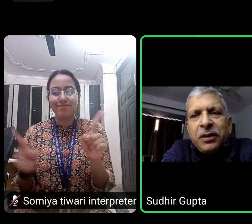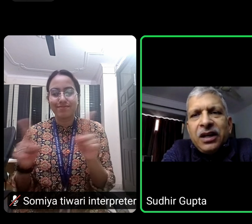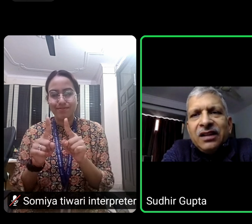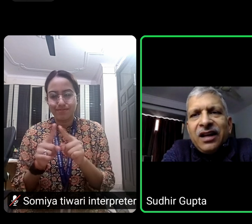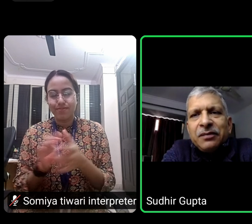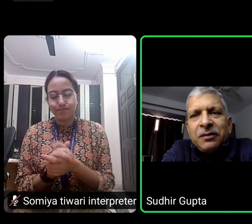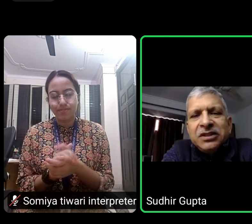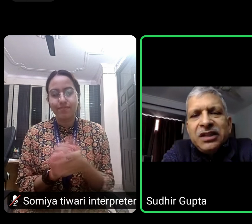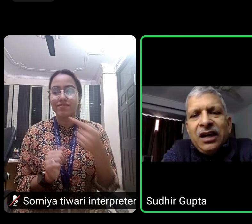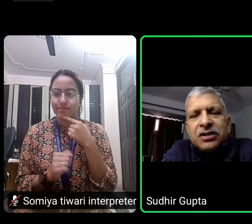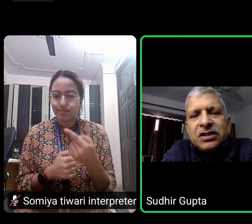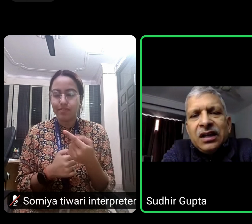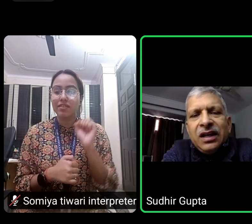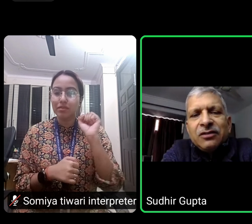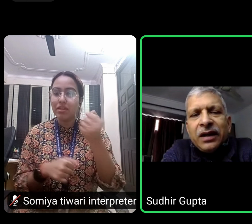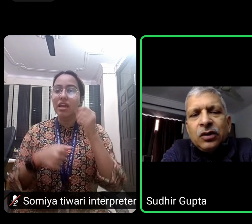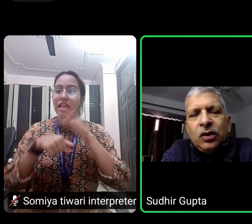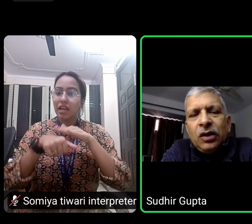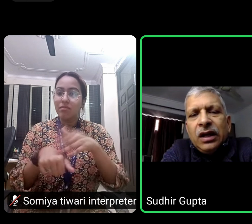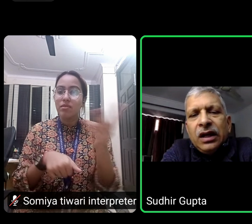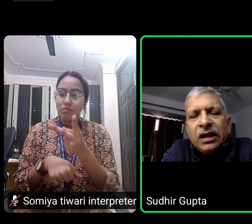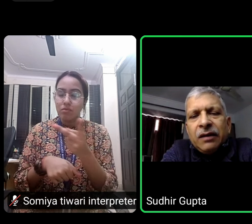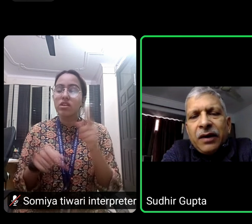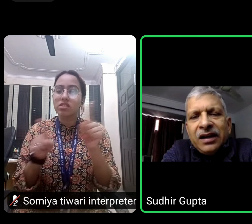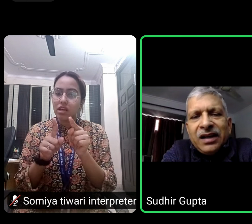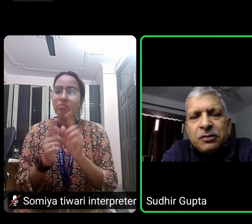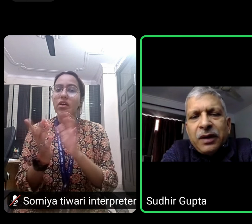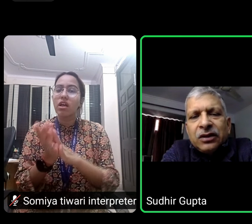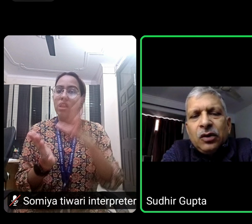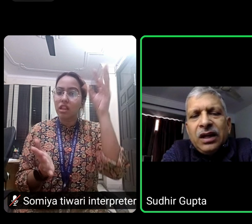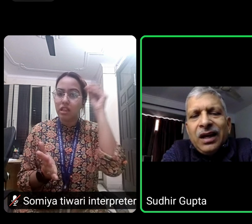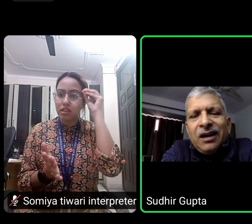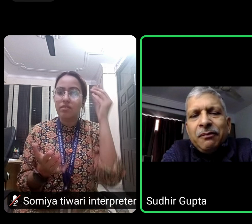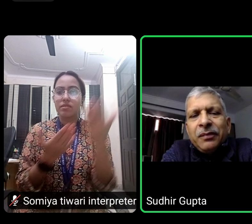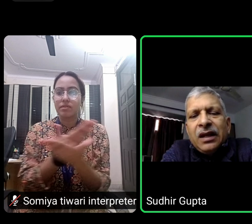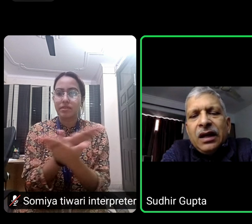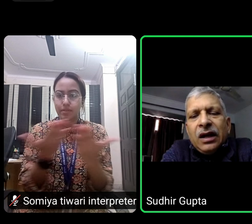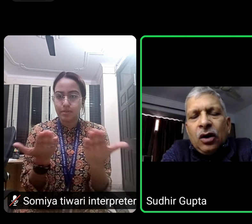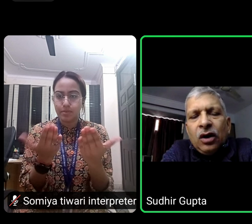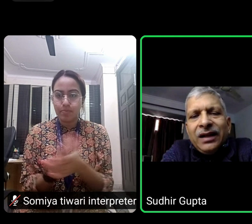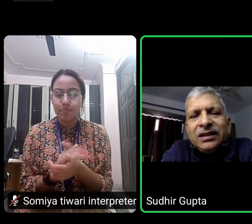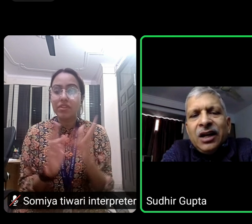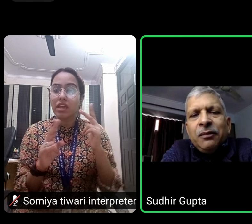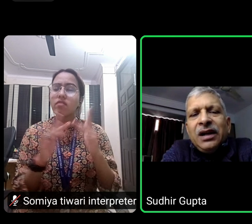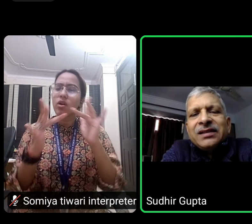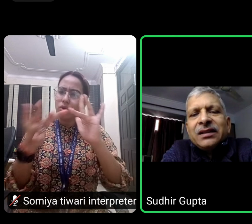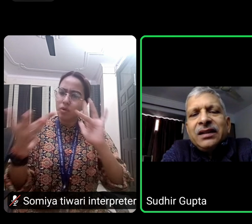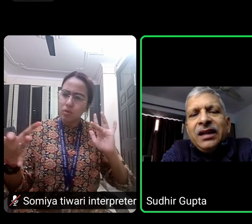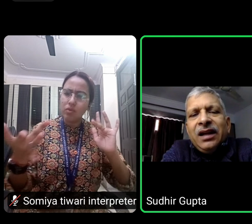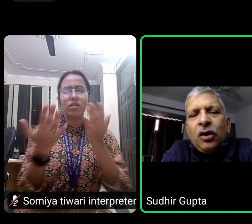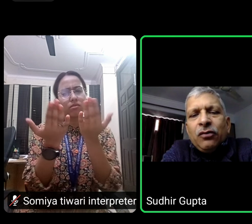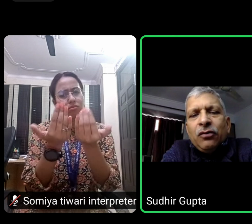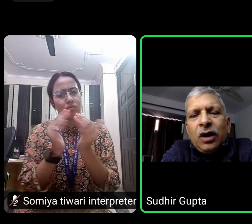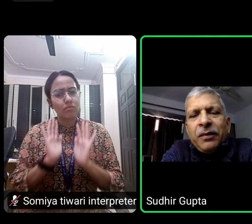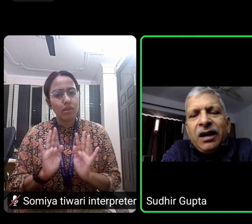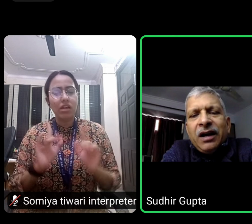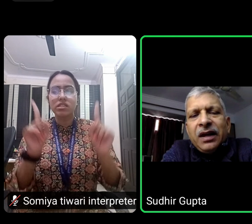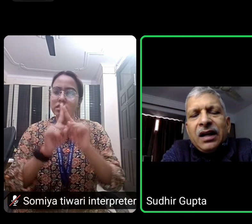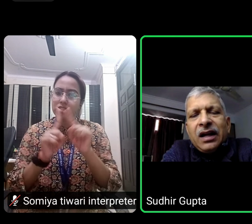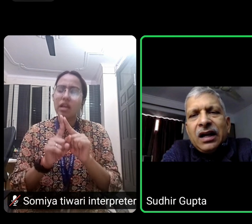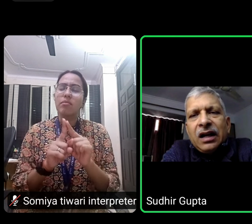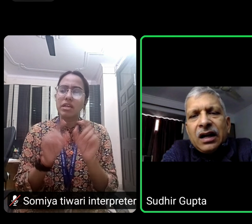उसके एक्सपीरियंस से आप समझिए और सीखिए इस बात को, पकड़िए इस बात को कि आप ऑनलाइन थेरेपी ले सकते हैं और वो